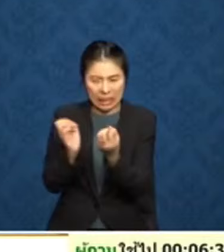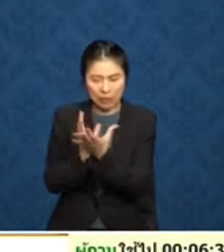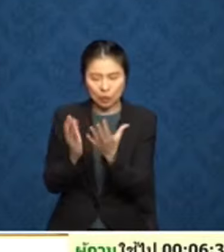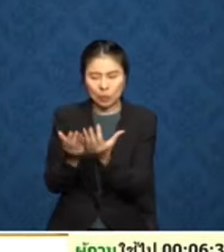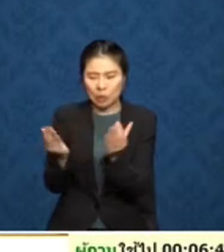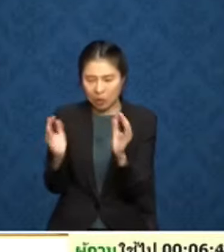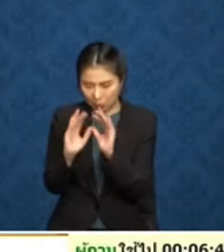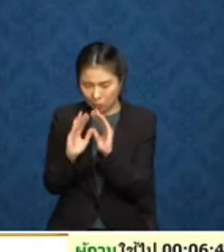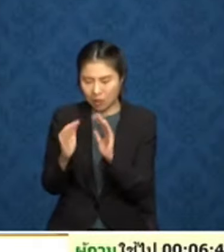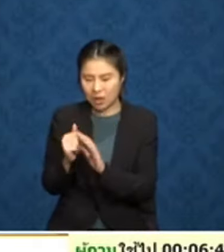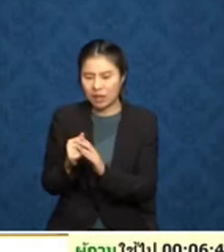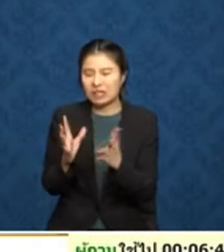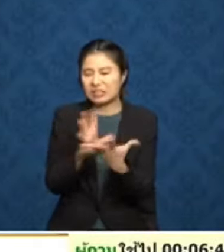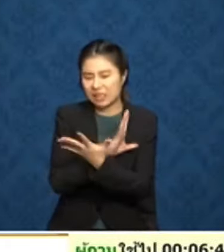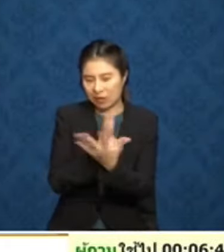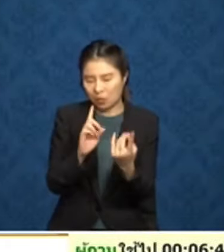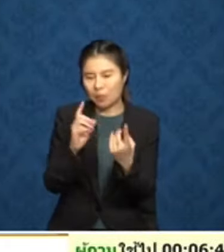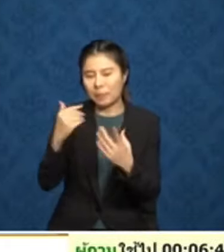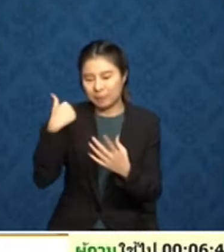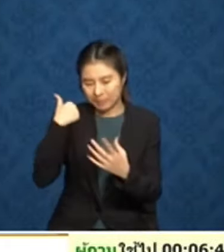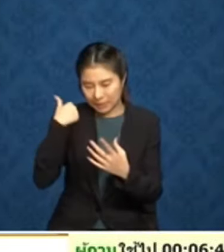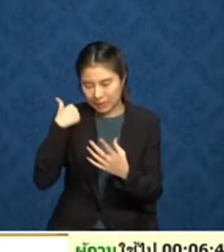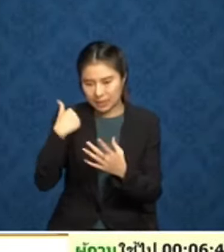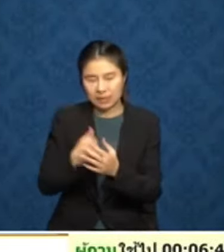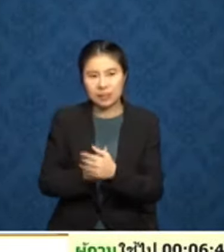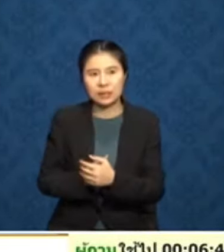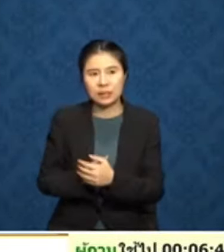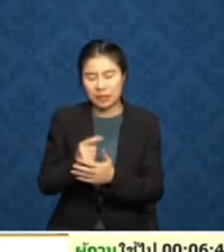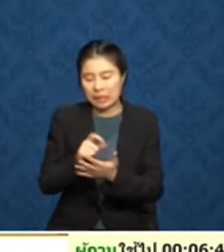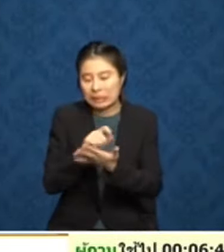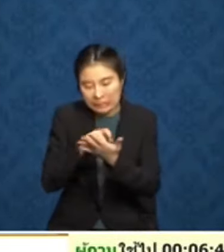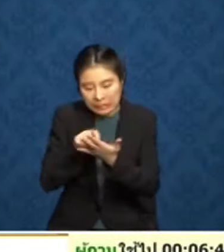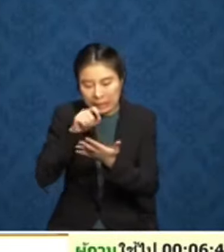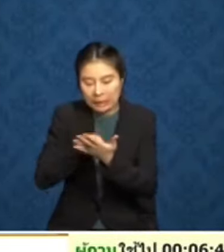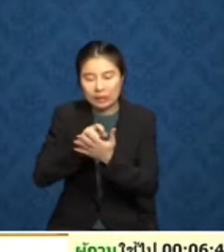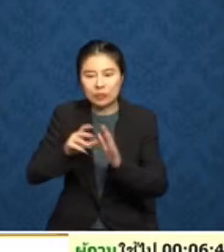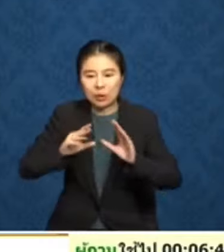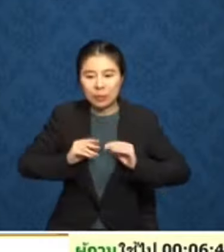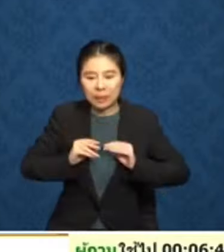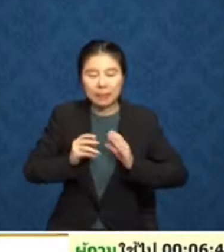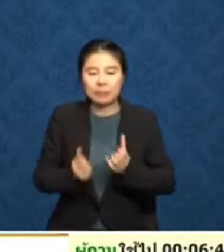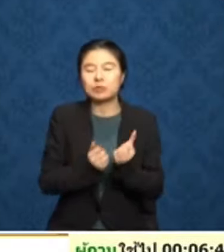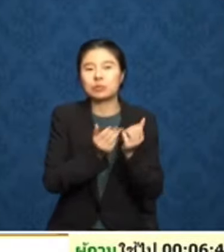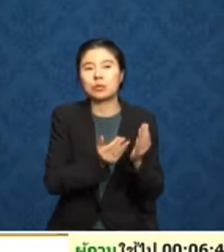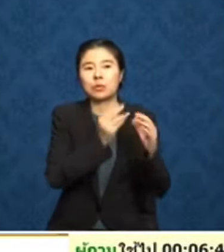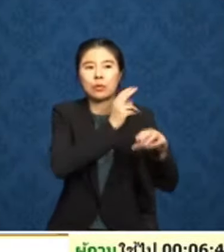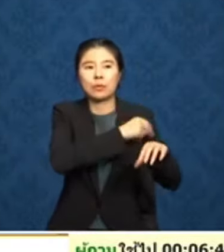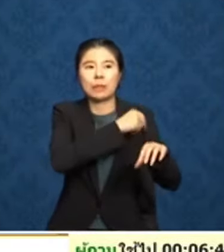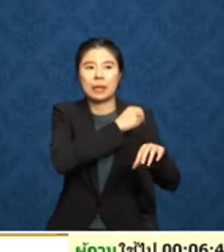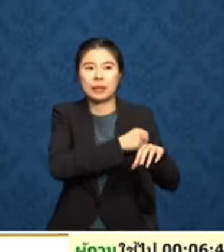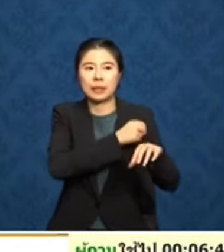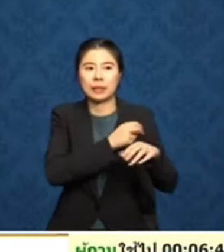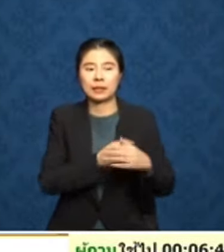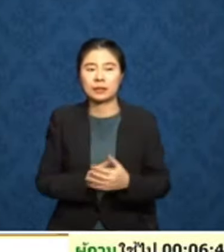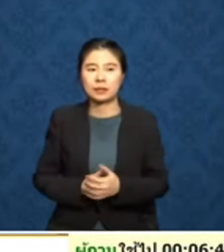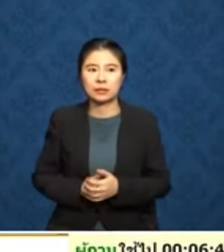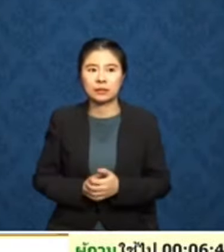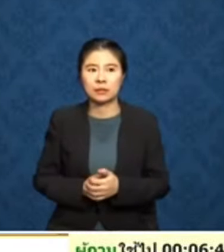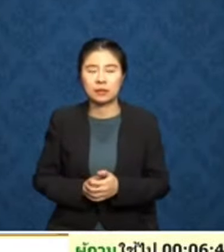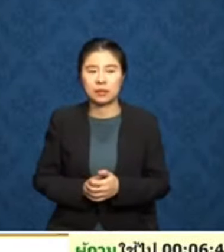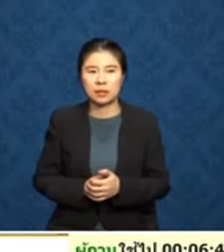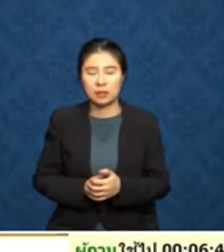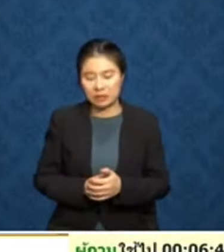ญหากับทั้งสังคมเนี่ยยอมรับให้มาทำการรักษาค่ะปัญหาที่เกิดขึ้นก็คือพอจะพาผู้ป่วยนะคะไป